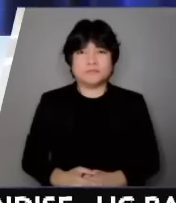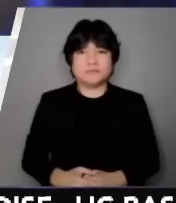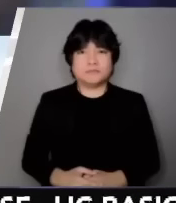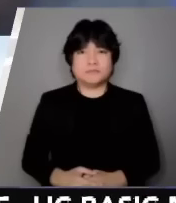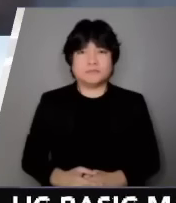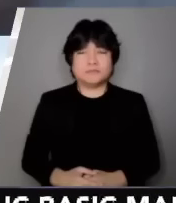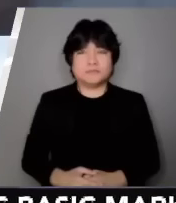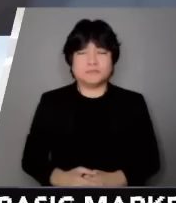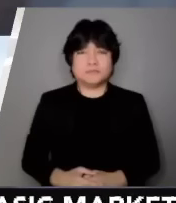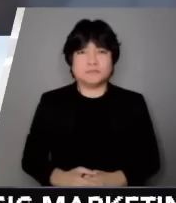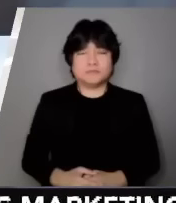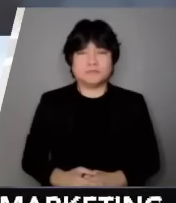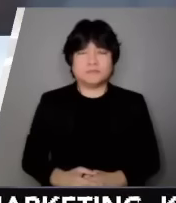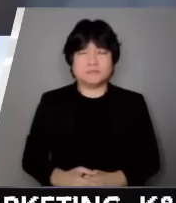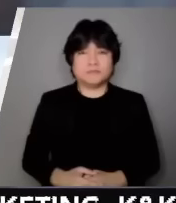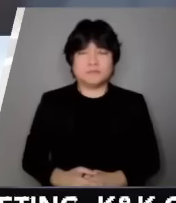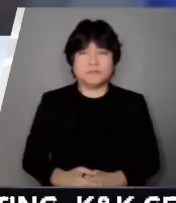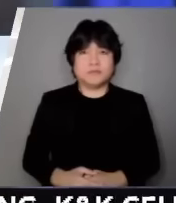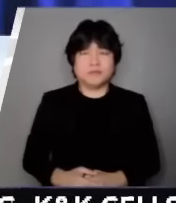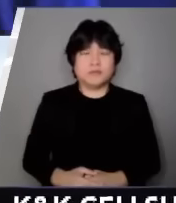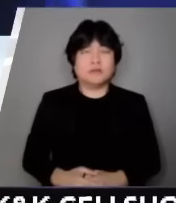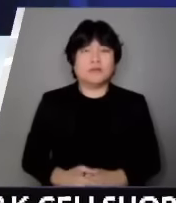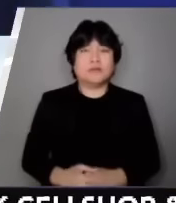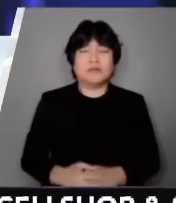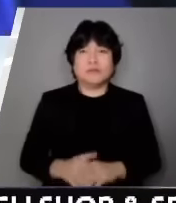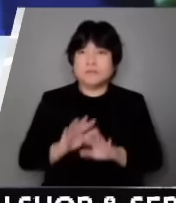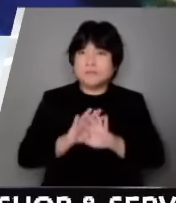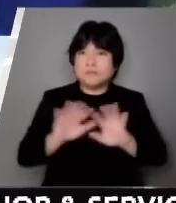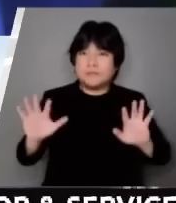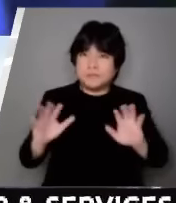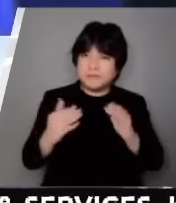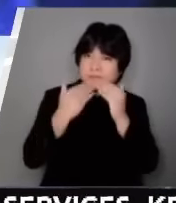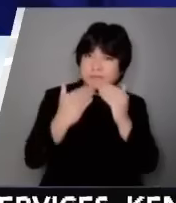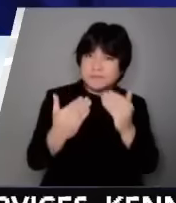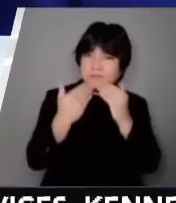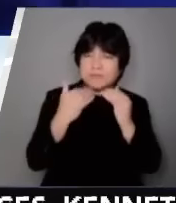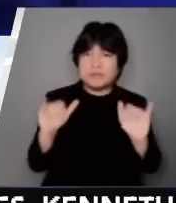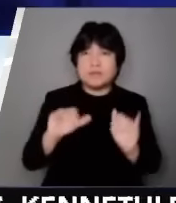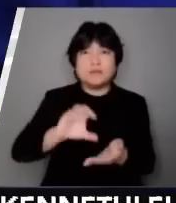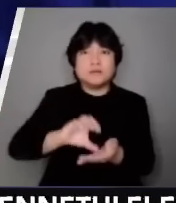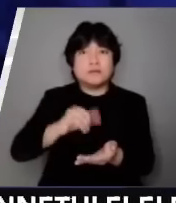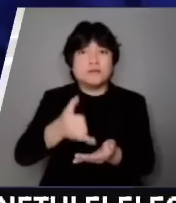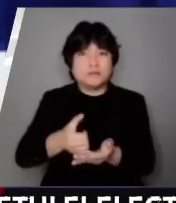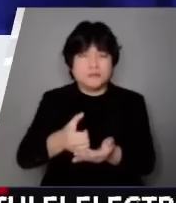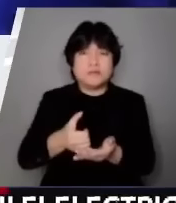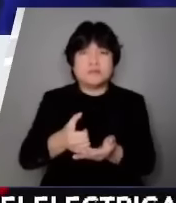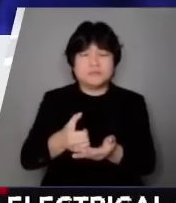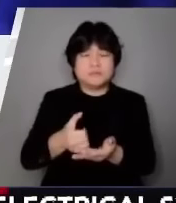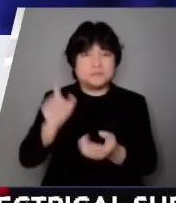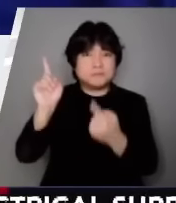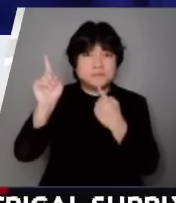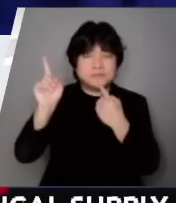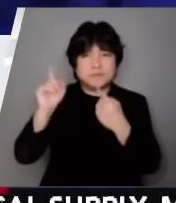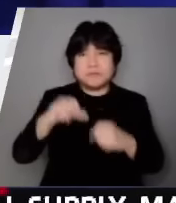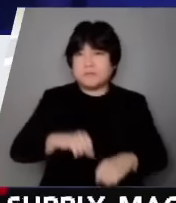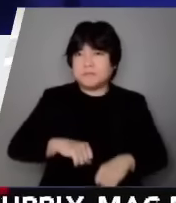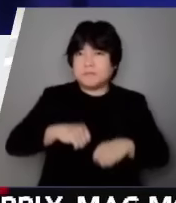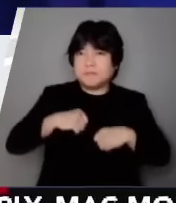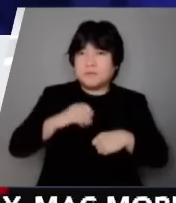Kasabay ng pagpapasalamat, may pangako rin binitiwan si Carlos sa kanyang talumpati. Proud na proud ako sa mga nakatayo